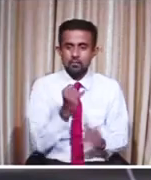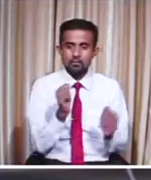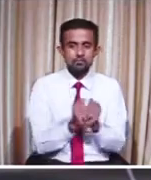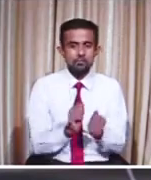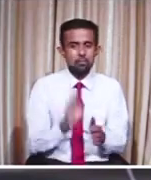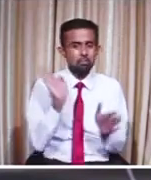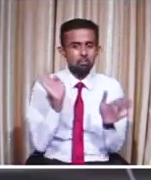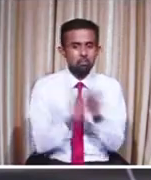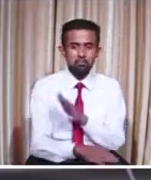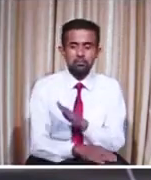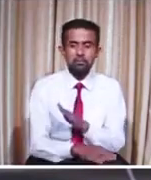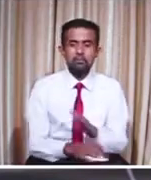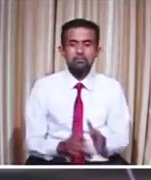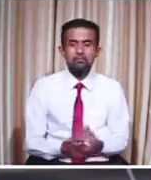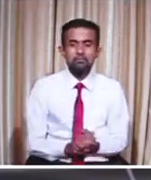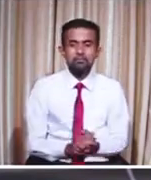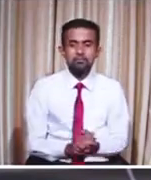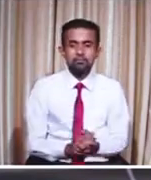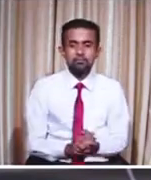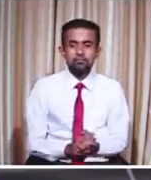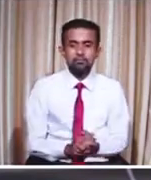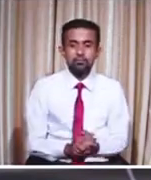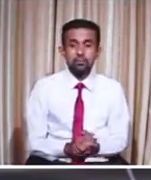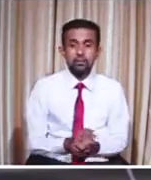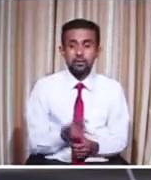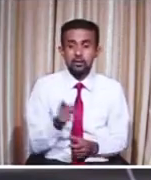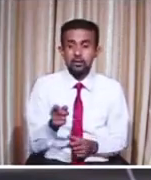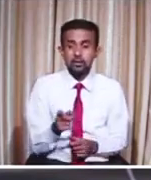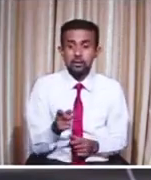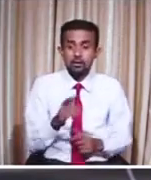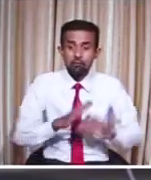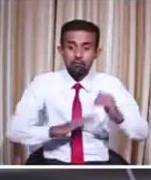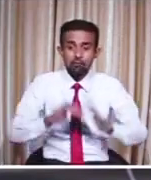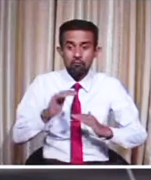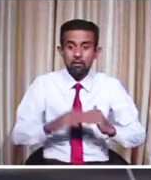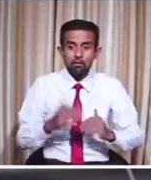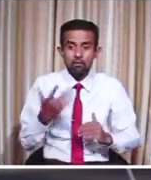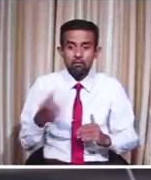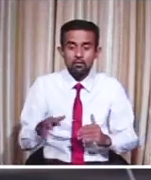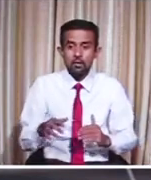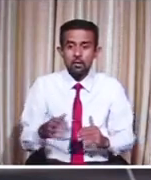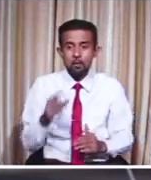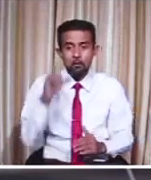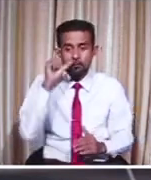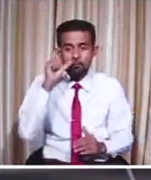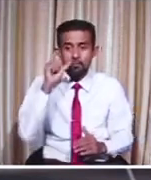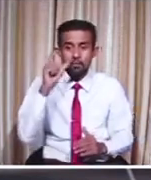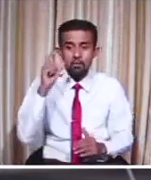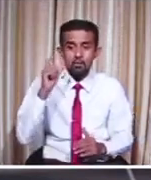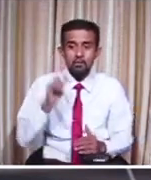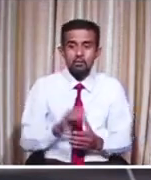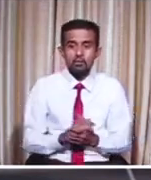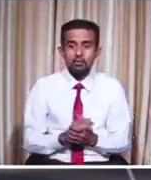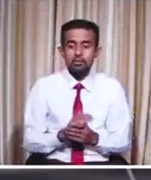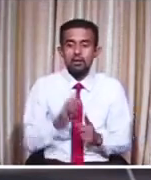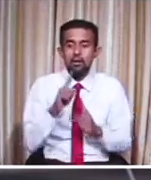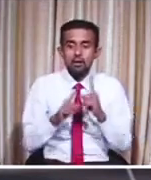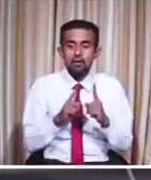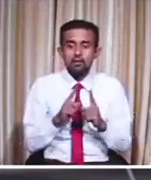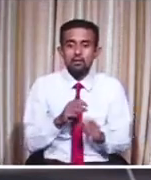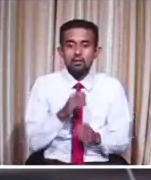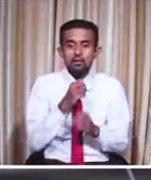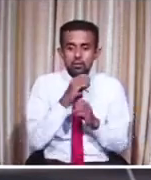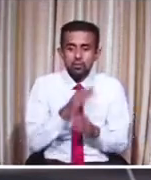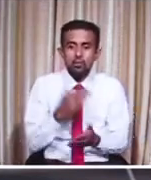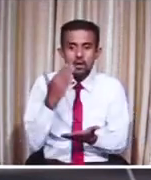දැක්කා. ඒ හැබැයි ඒක ආයුධය බවට පත් කරගත්තා. මේ බලන්න එක නිලියක් කතා කරන විදිය කරුණාකරලා